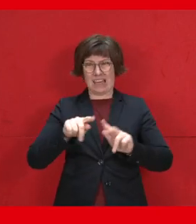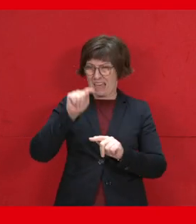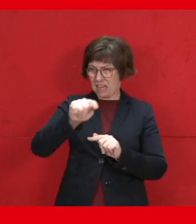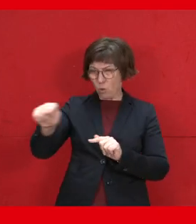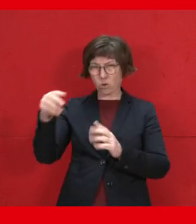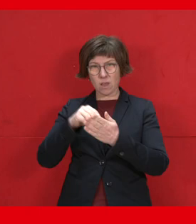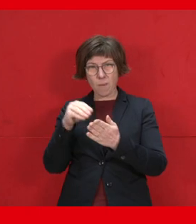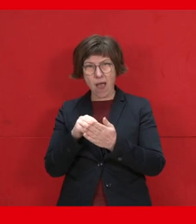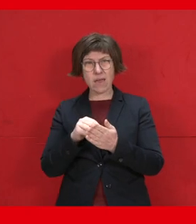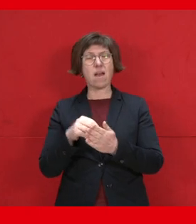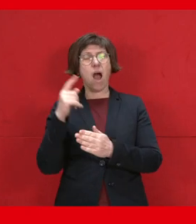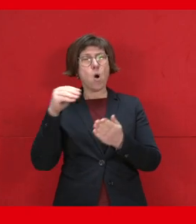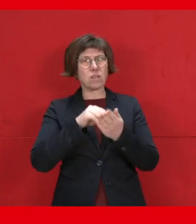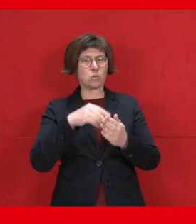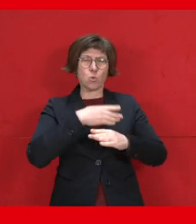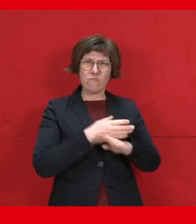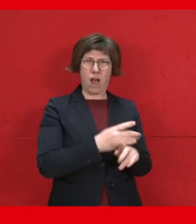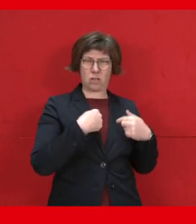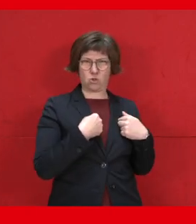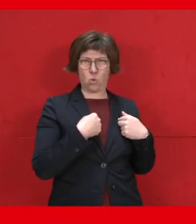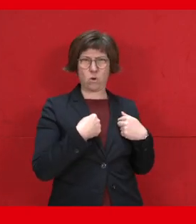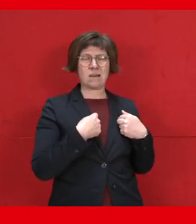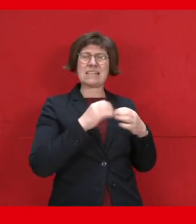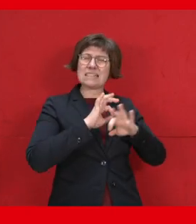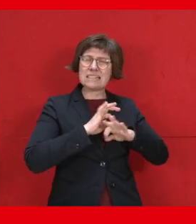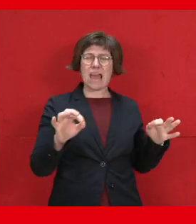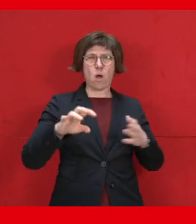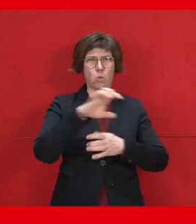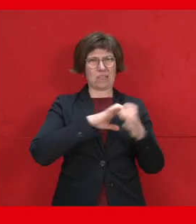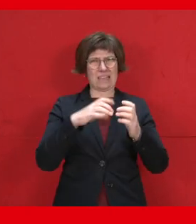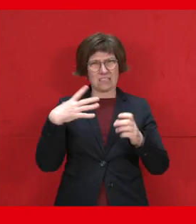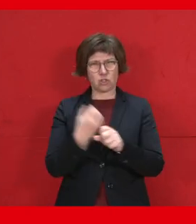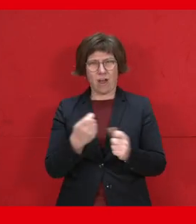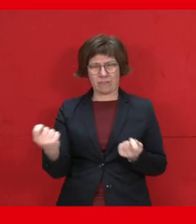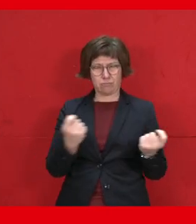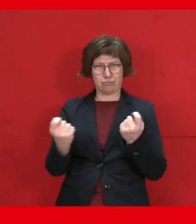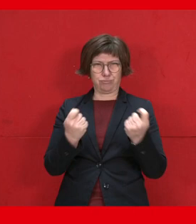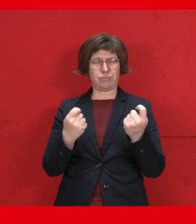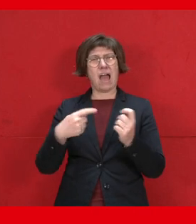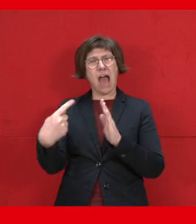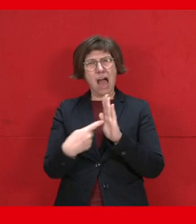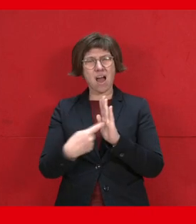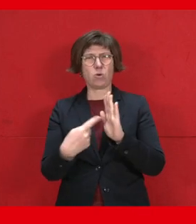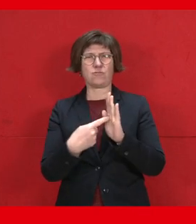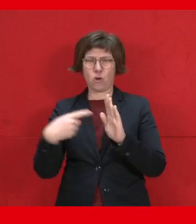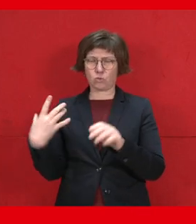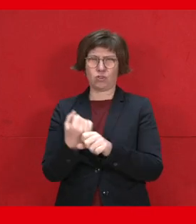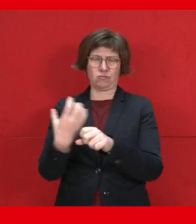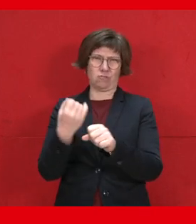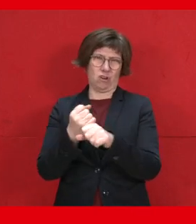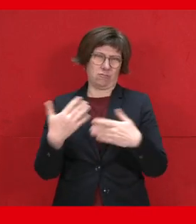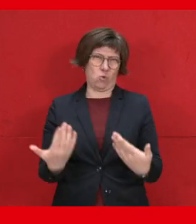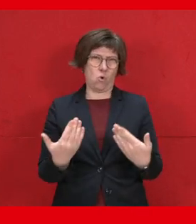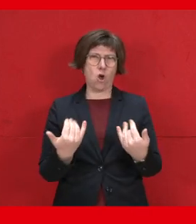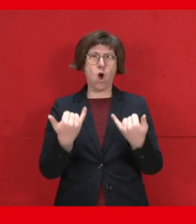Regierung, aber auch eben in der Fraktion gut durch diese Krise getragen werden und die Herausforderungen meistern werden.